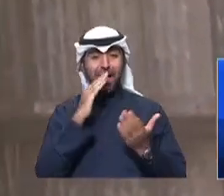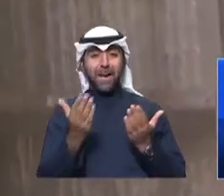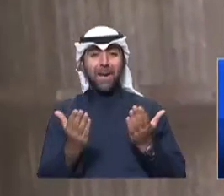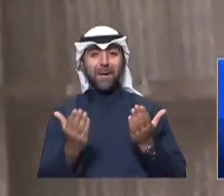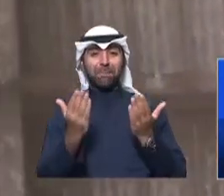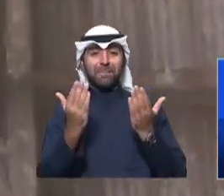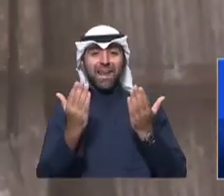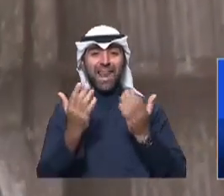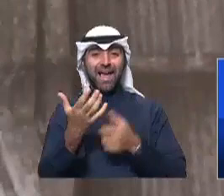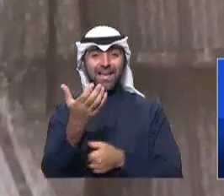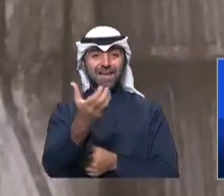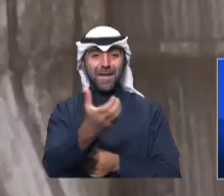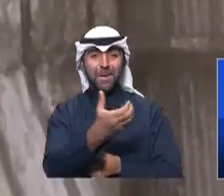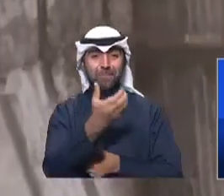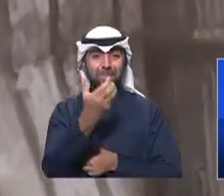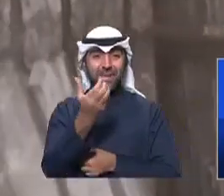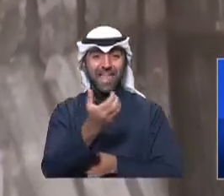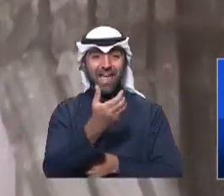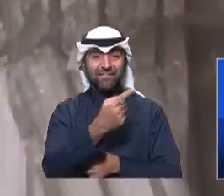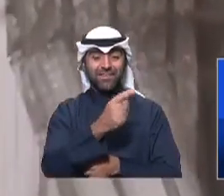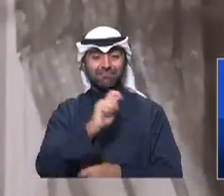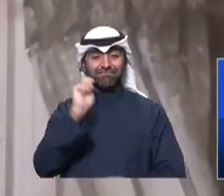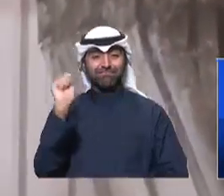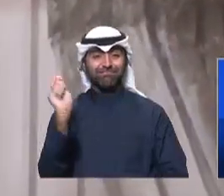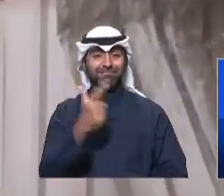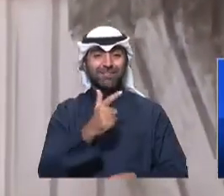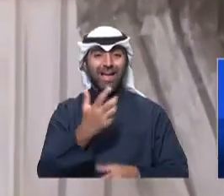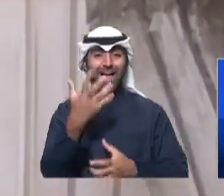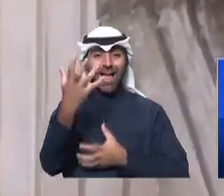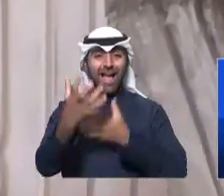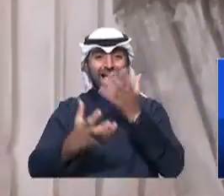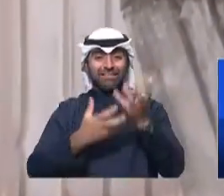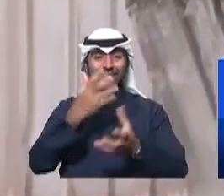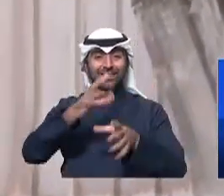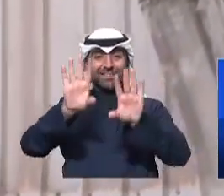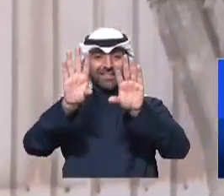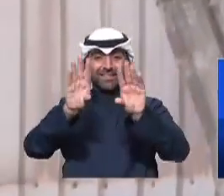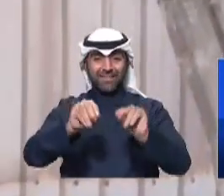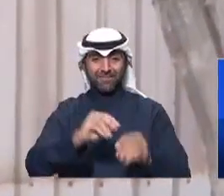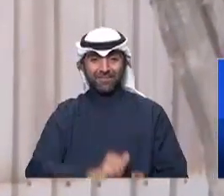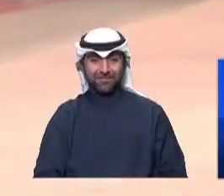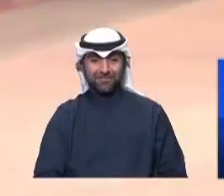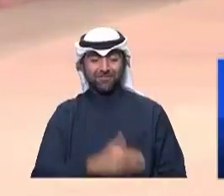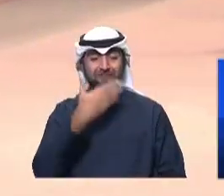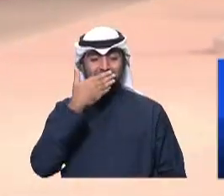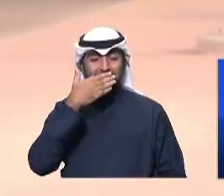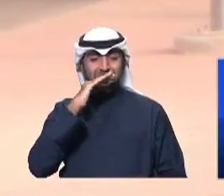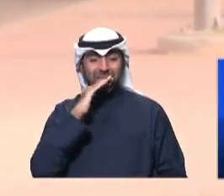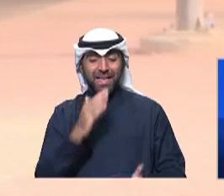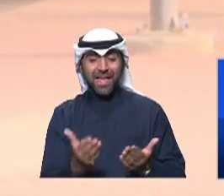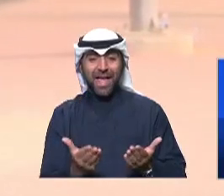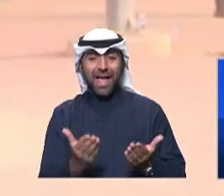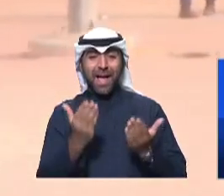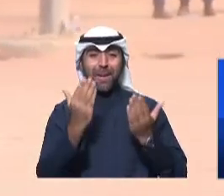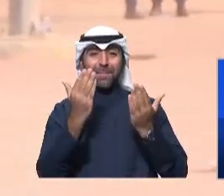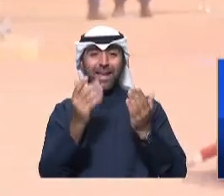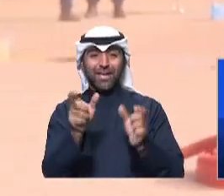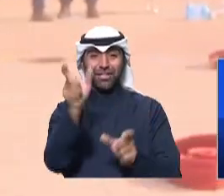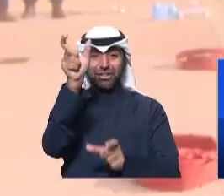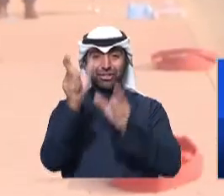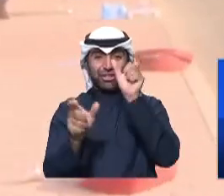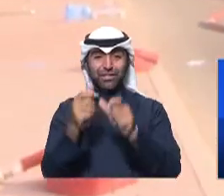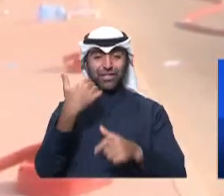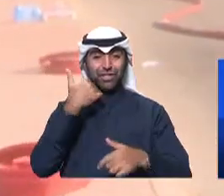لله الإصابات لا توجد إصابات في هذا الحارق لا من قبل إخواني رجال إطفاء ولا من موظفين المكان.